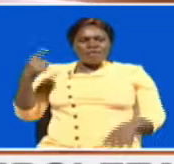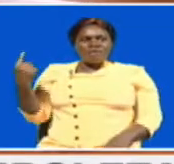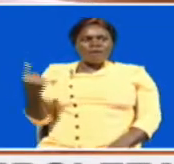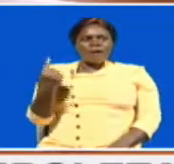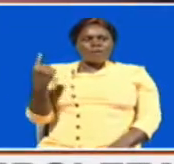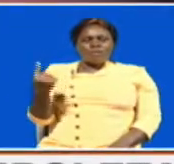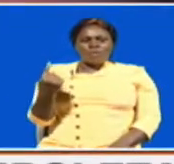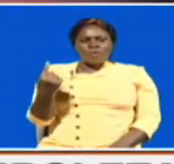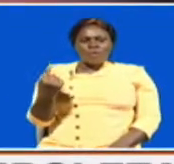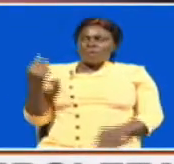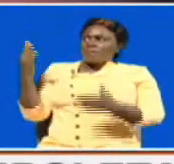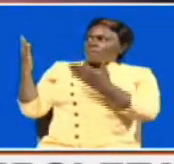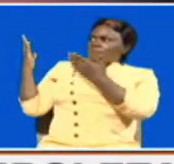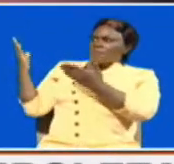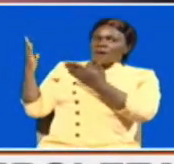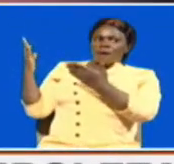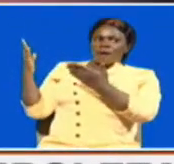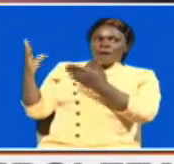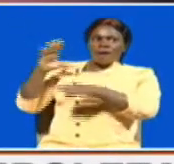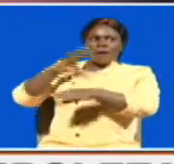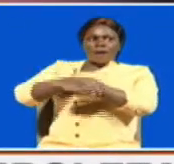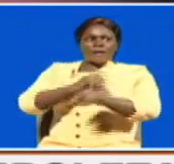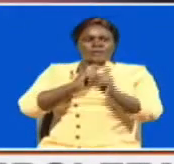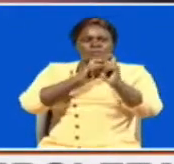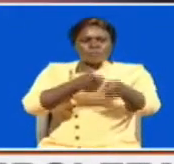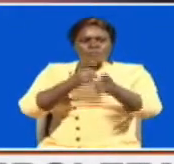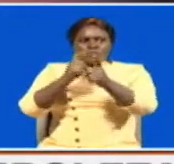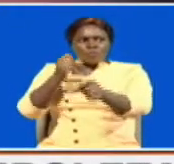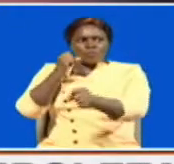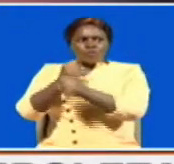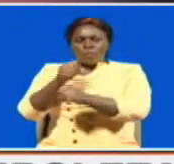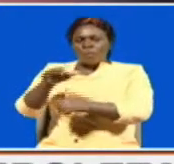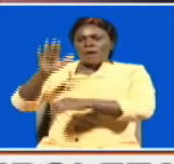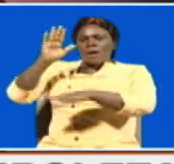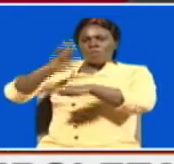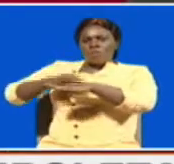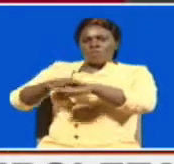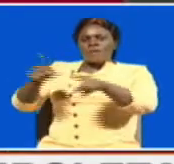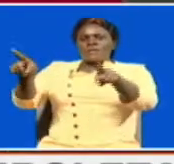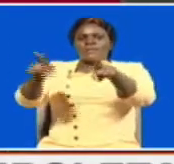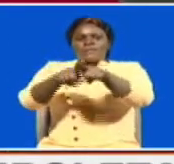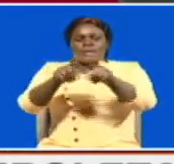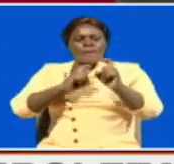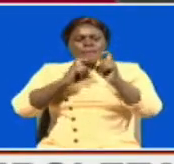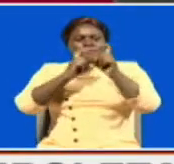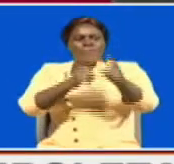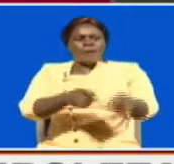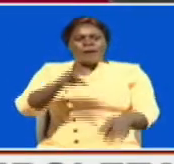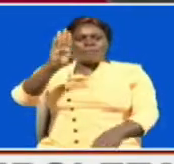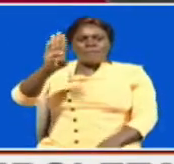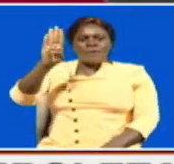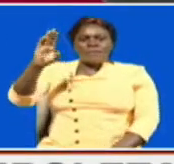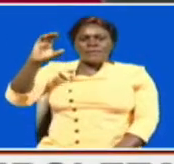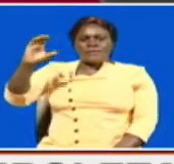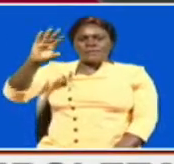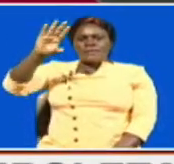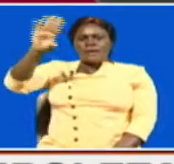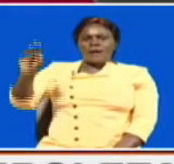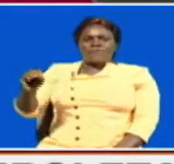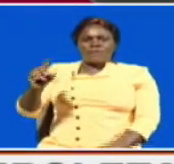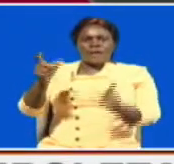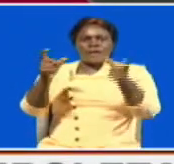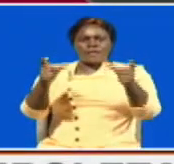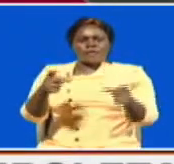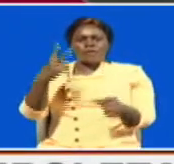yake. Cardovillis alipokea tuzo nyingi kwenye kazi yake bora, ikiwa ni pamoja na tuzo ya BBC Africa ya redio